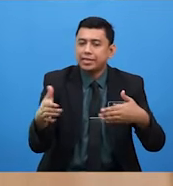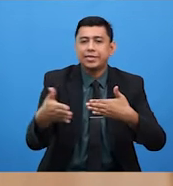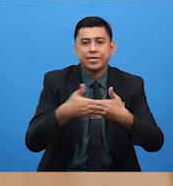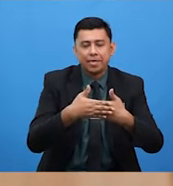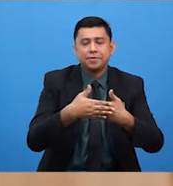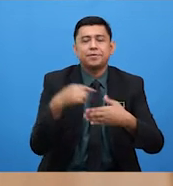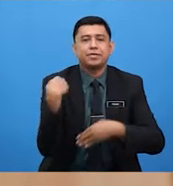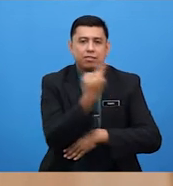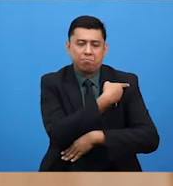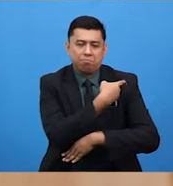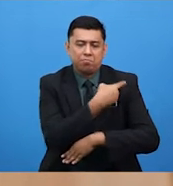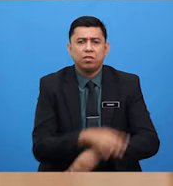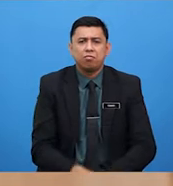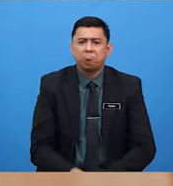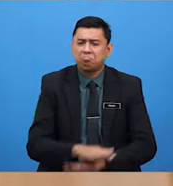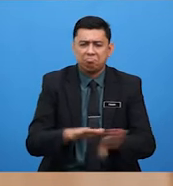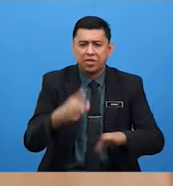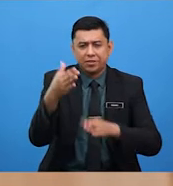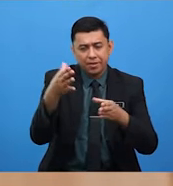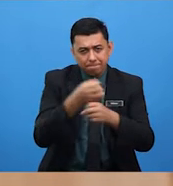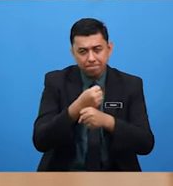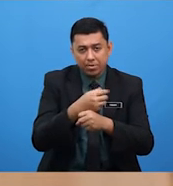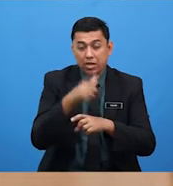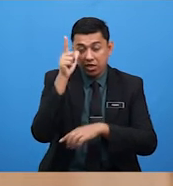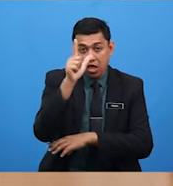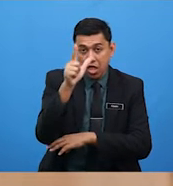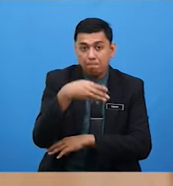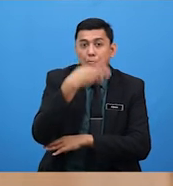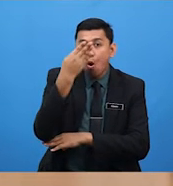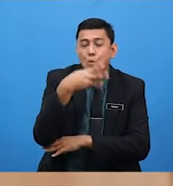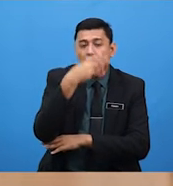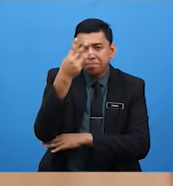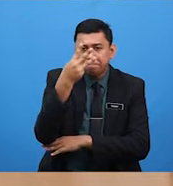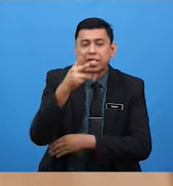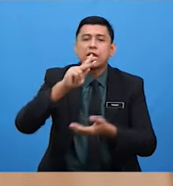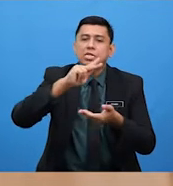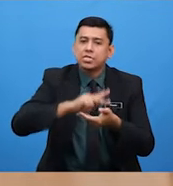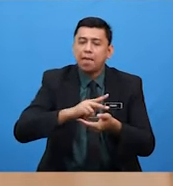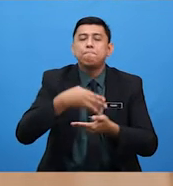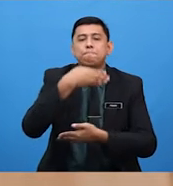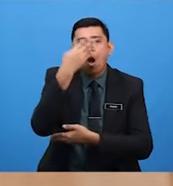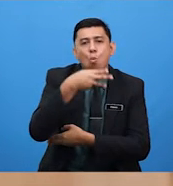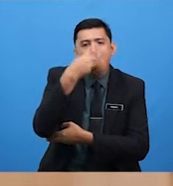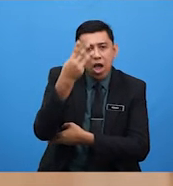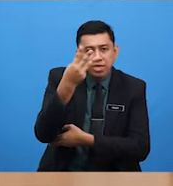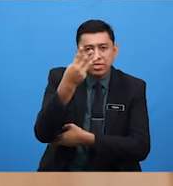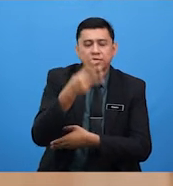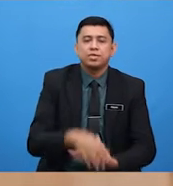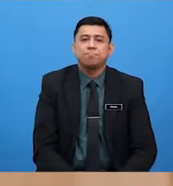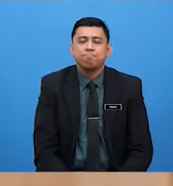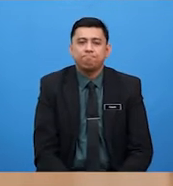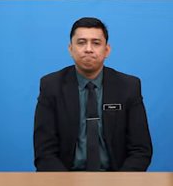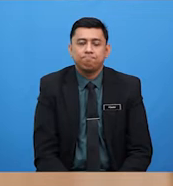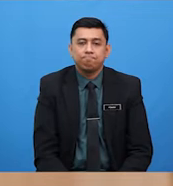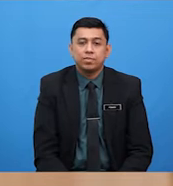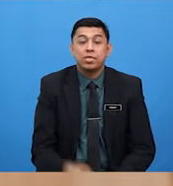Kita tidak dapat melihat bau wangi, tapi kita dapat mengesan bau wangi tersebut. Ini membuktikan bahawa